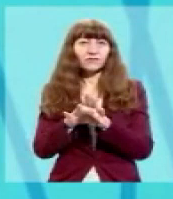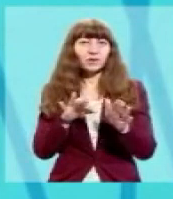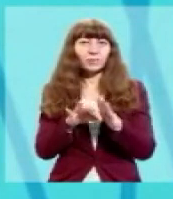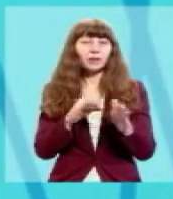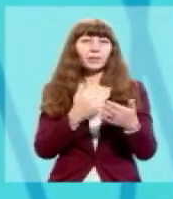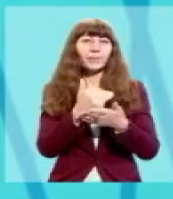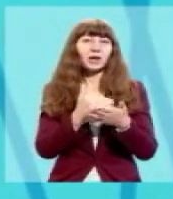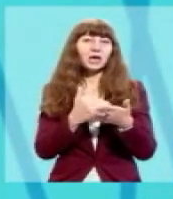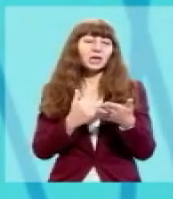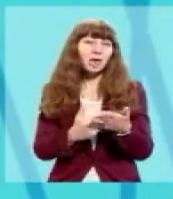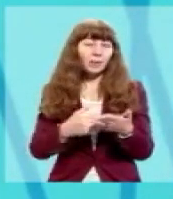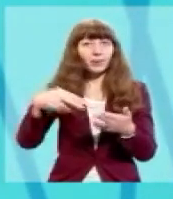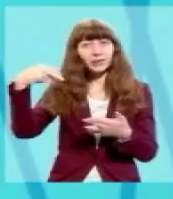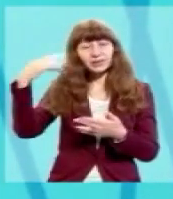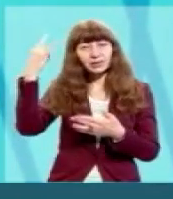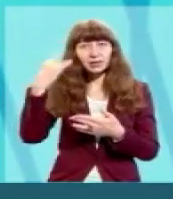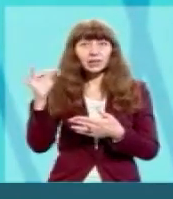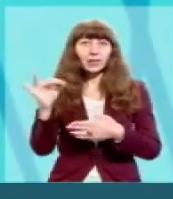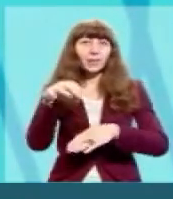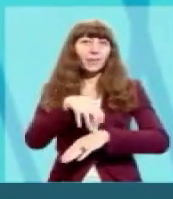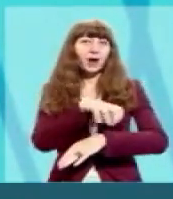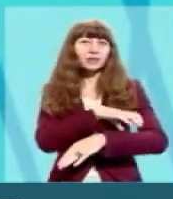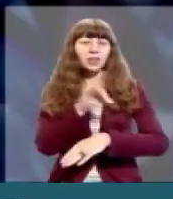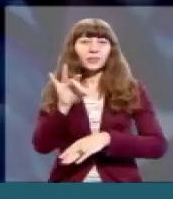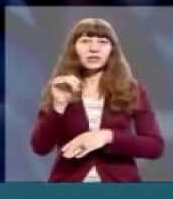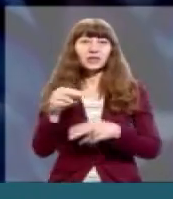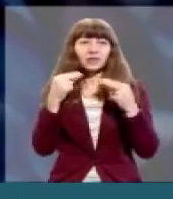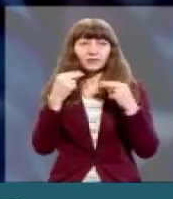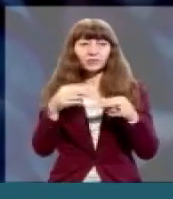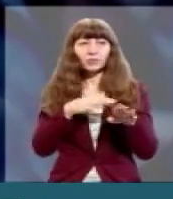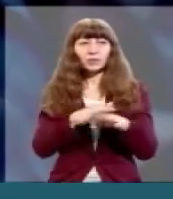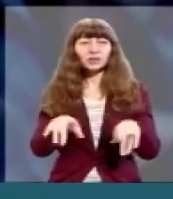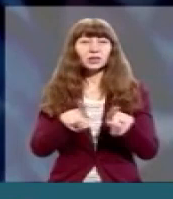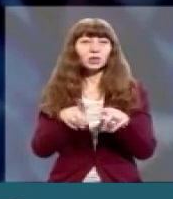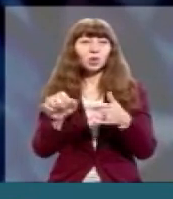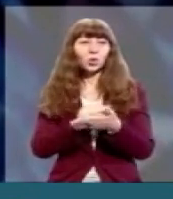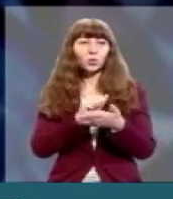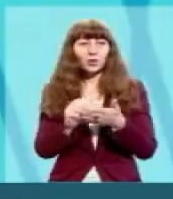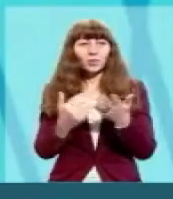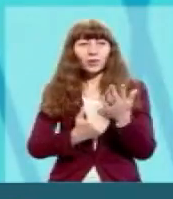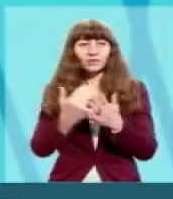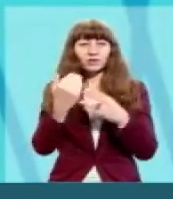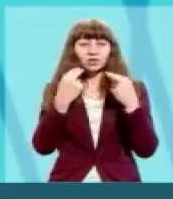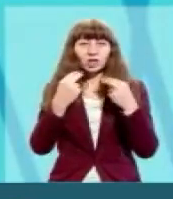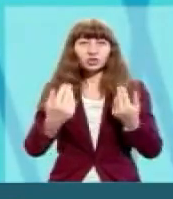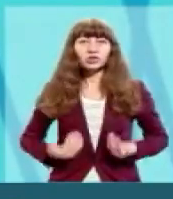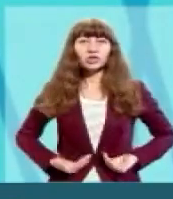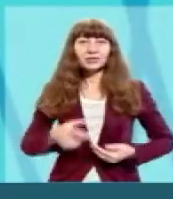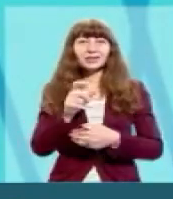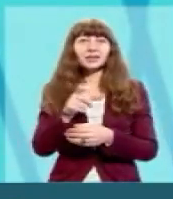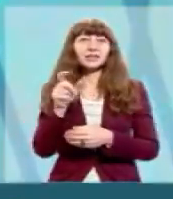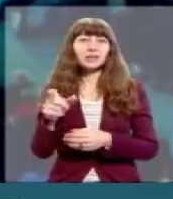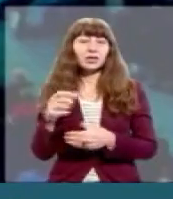партиясы алдымызға үлкен және ауқымды мақсаттарды қойып отыр. Осы орайда мәслихаттардың да рөлі